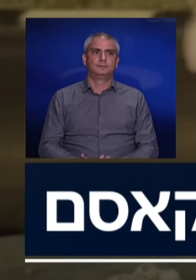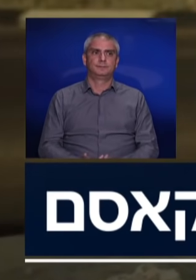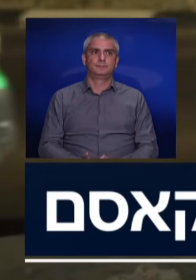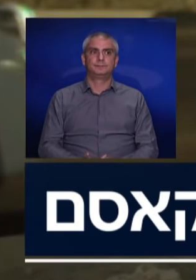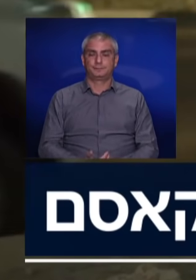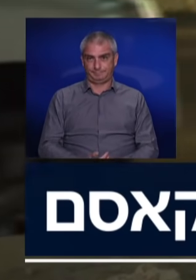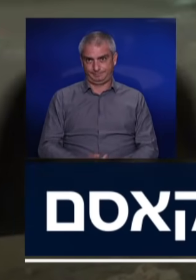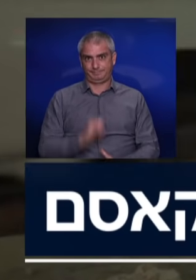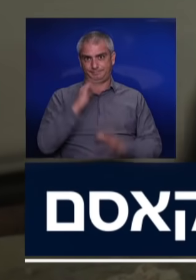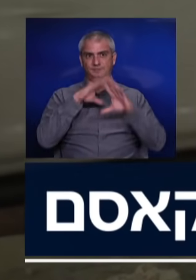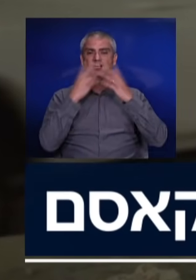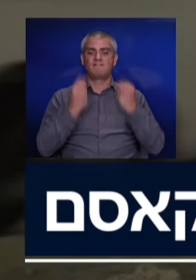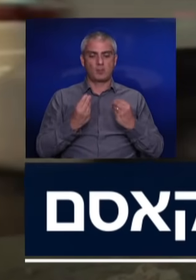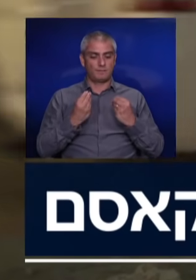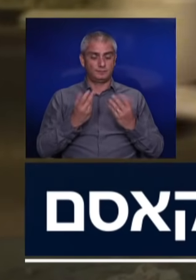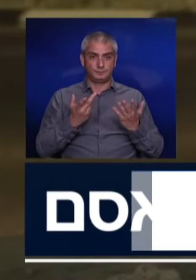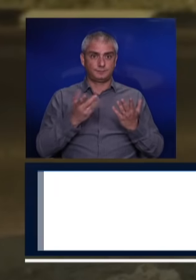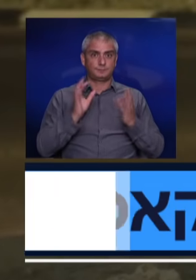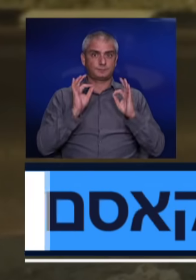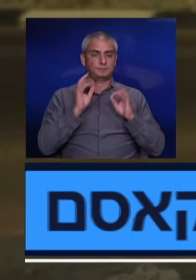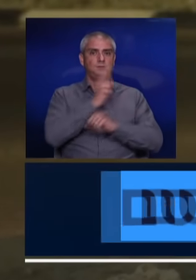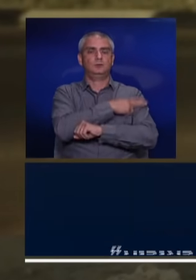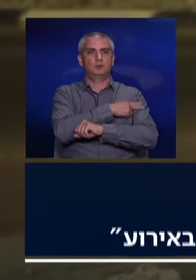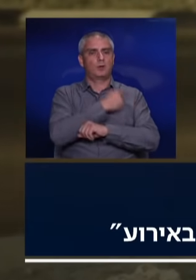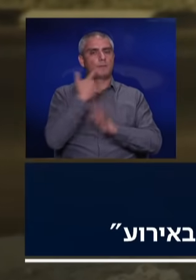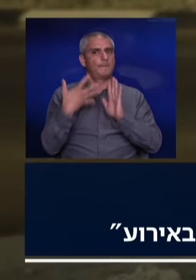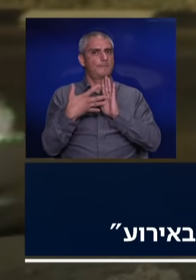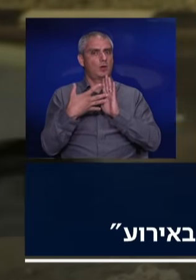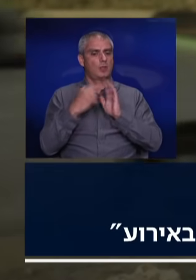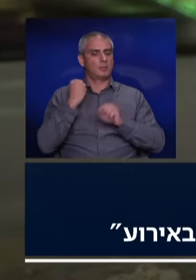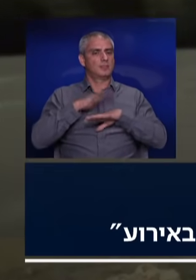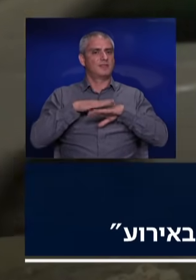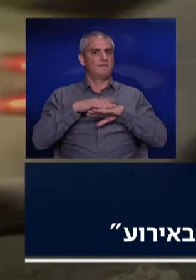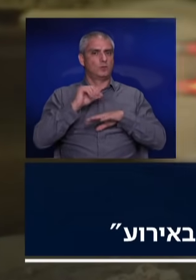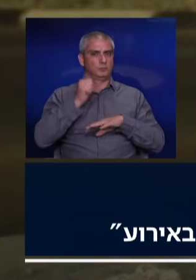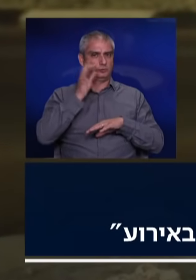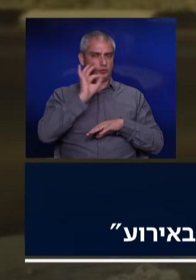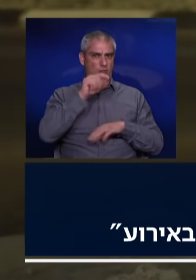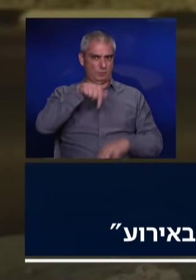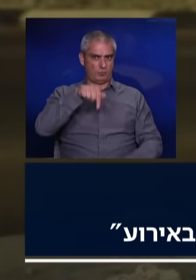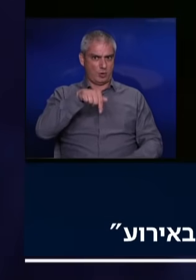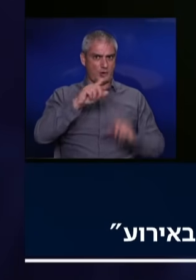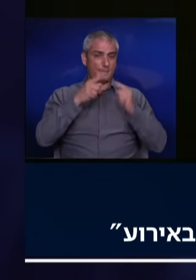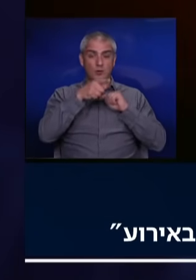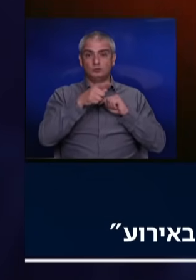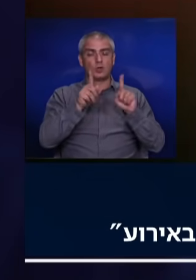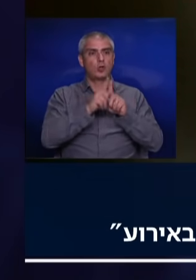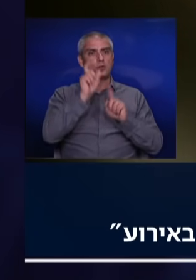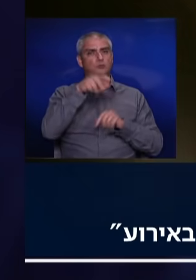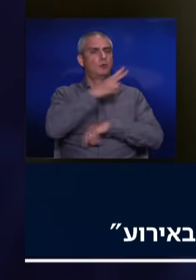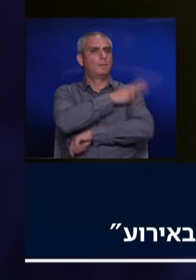נכון, ערב טוב מיכל, אז בהחלט במשטרה מעבירים ביקורת על התפקוד הראשוני כאן באירוע הזה. אותו גורם